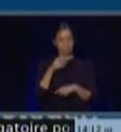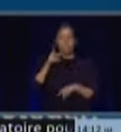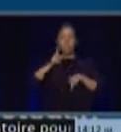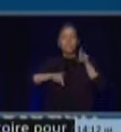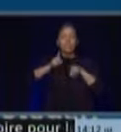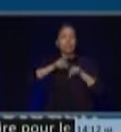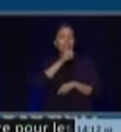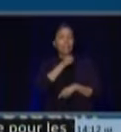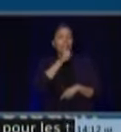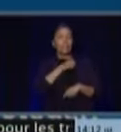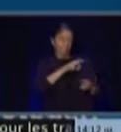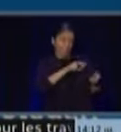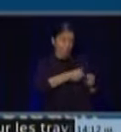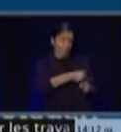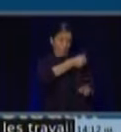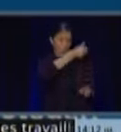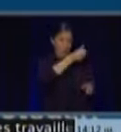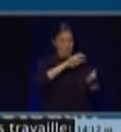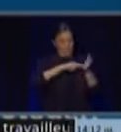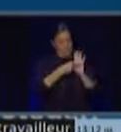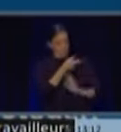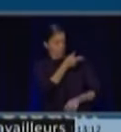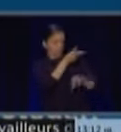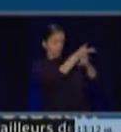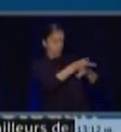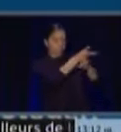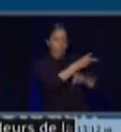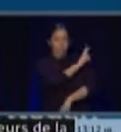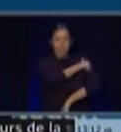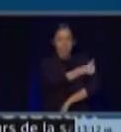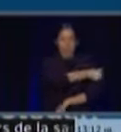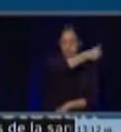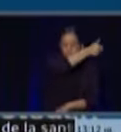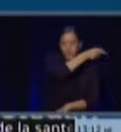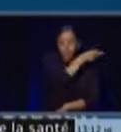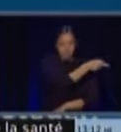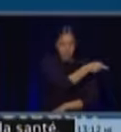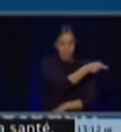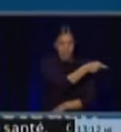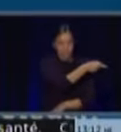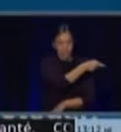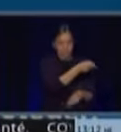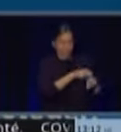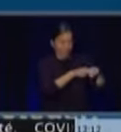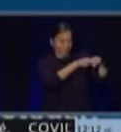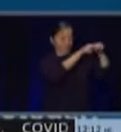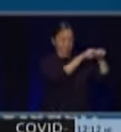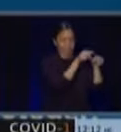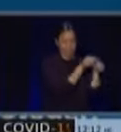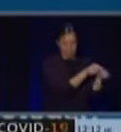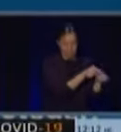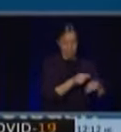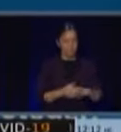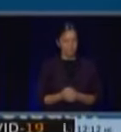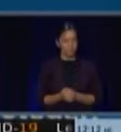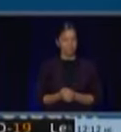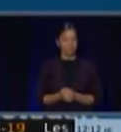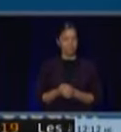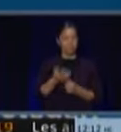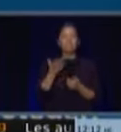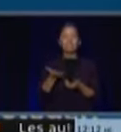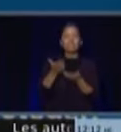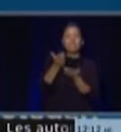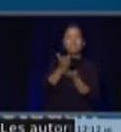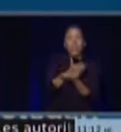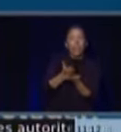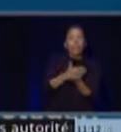il y a de soins de santé, donc ça augmente plus vite que l'inflation. Puis là, ben, on dit, il va y avoir en plus, pour un grand